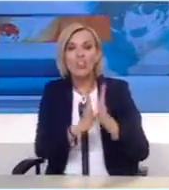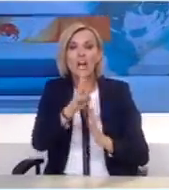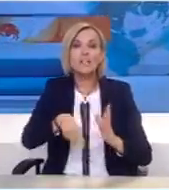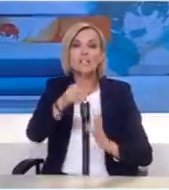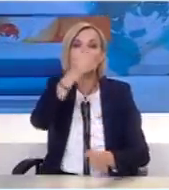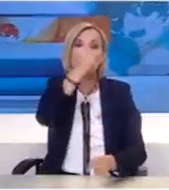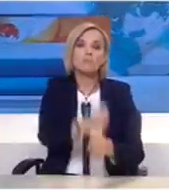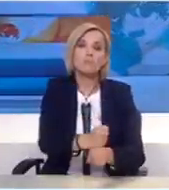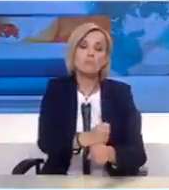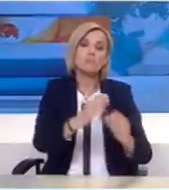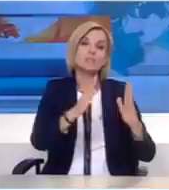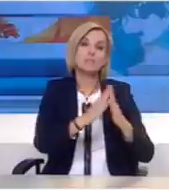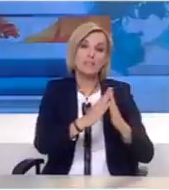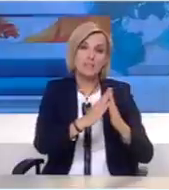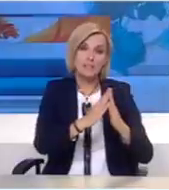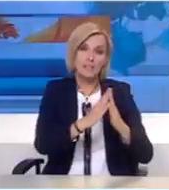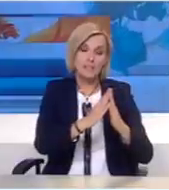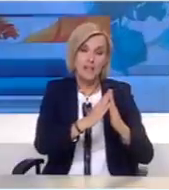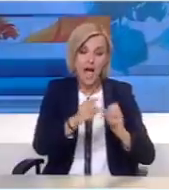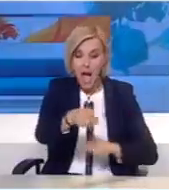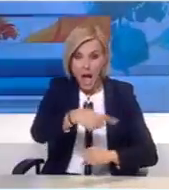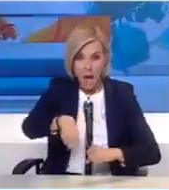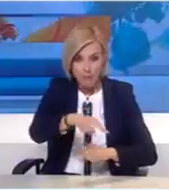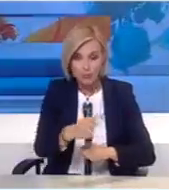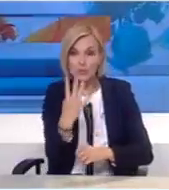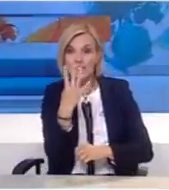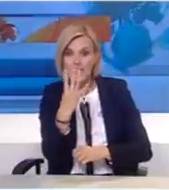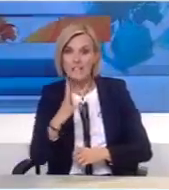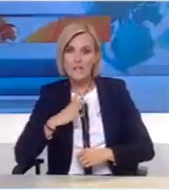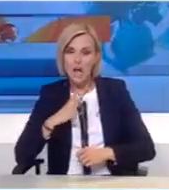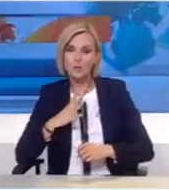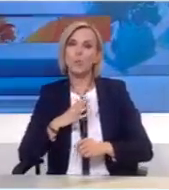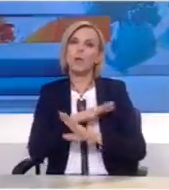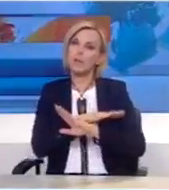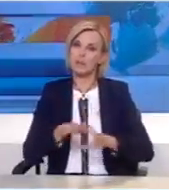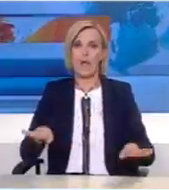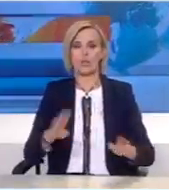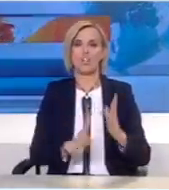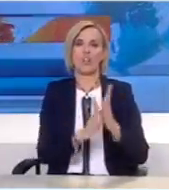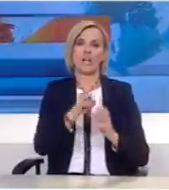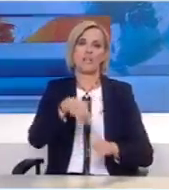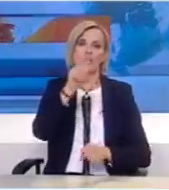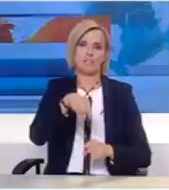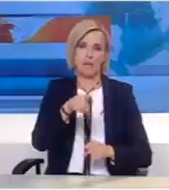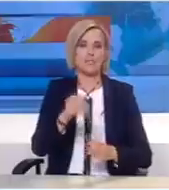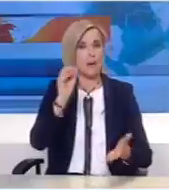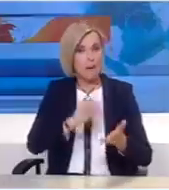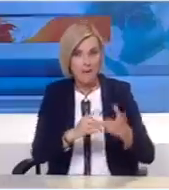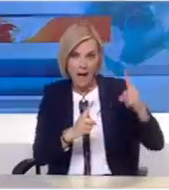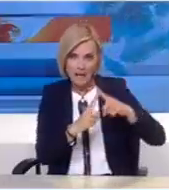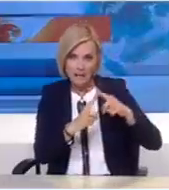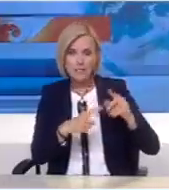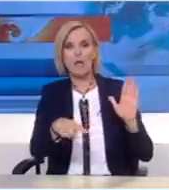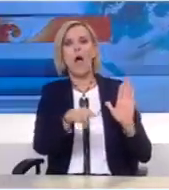ημερών. Μάλιστα, οι 4 εξ αυτών έχουν ήδη εξέλθει από την καραντίνα, με το τεστ να είναι και σε αυτή την περίπτωση